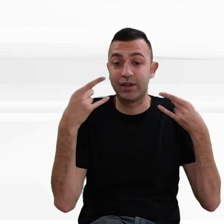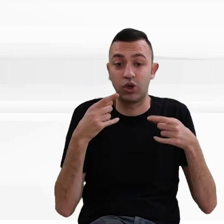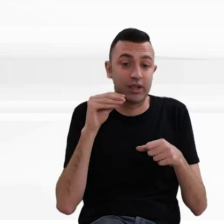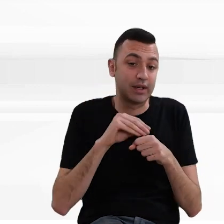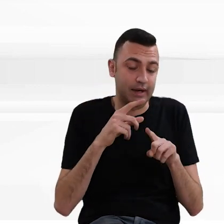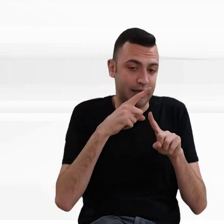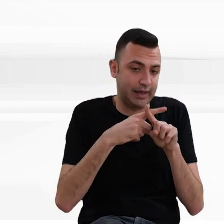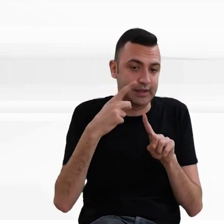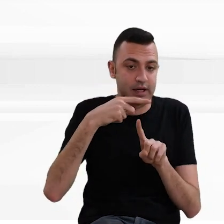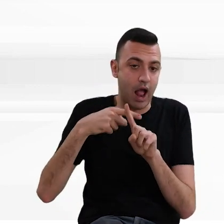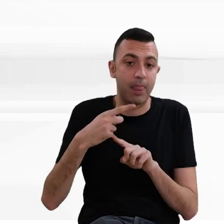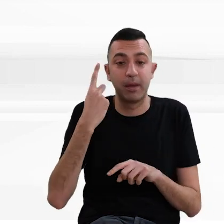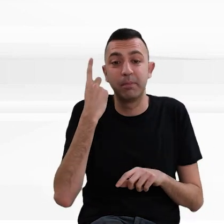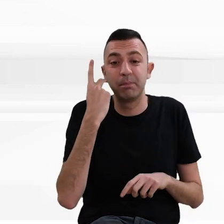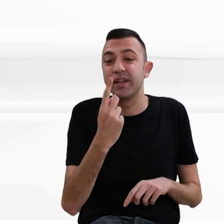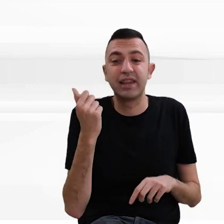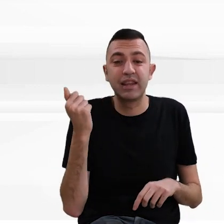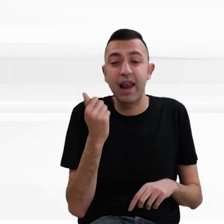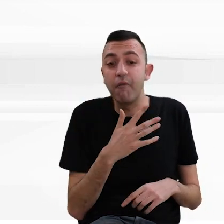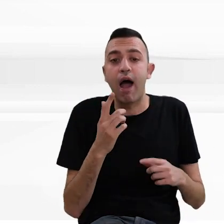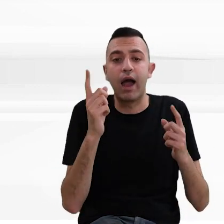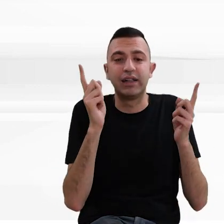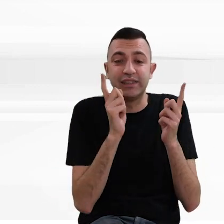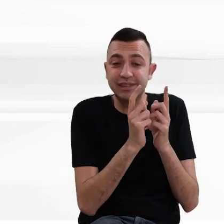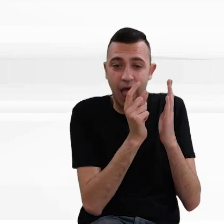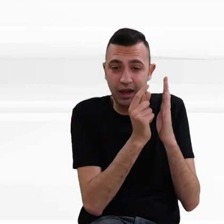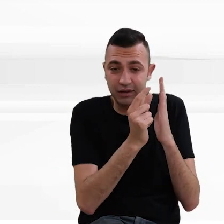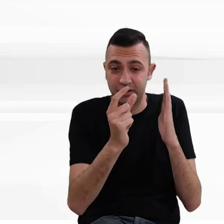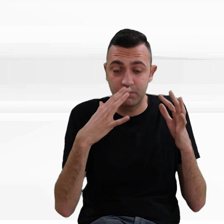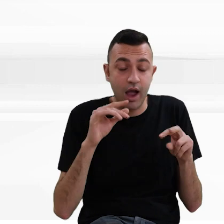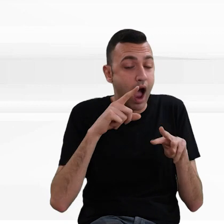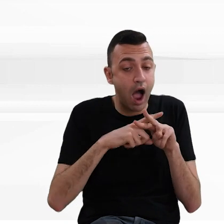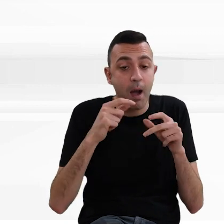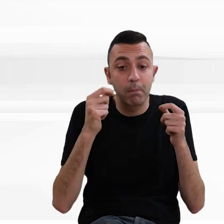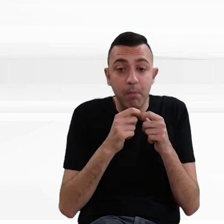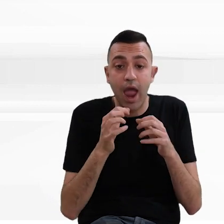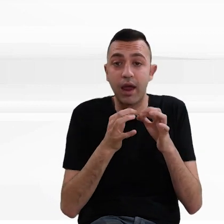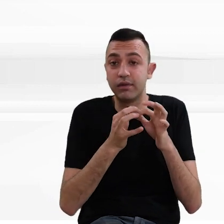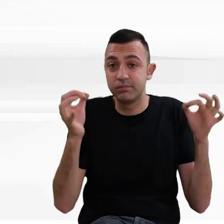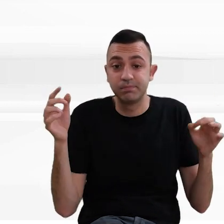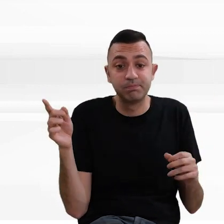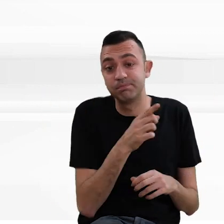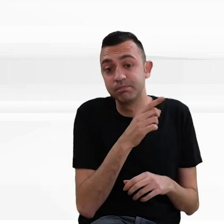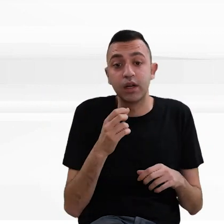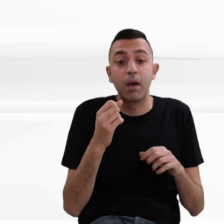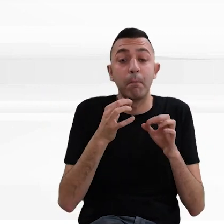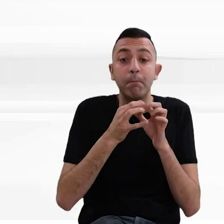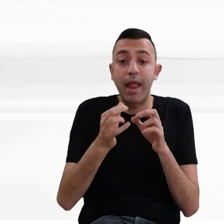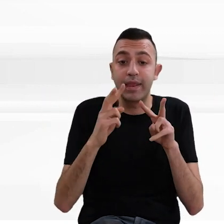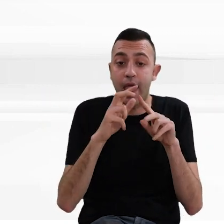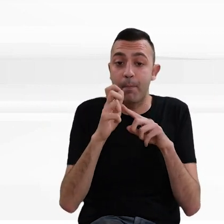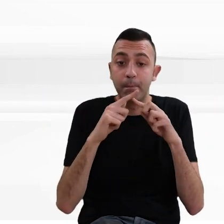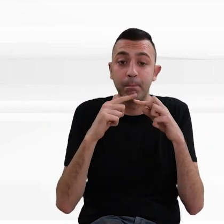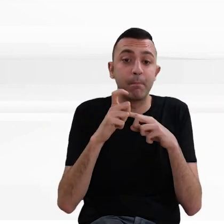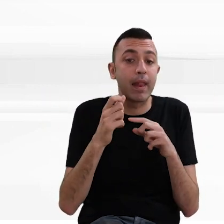dikdörtgenlerin x artı bir kez Kısa kenarı üzerine yerleştirildiği ne göre AB doğru parçasının uzunluğunu metre